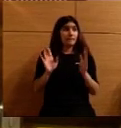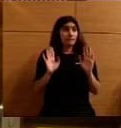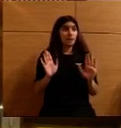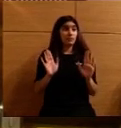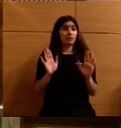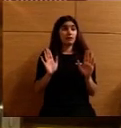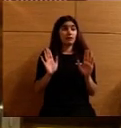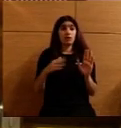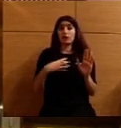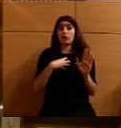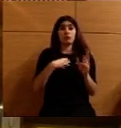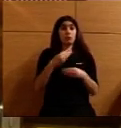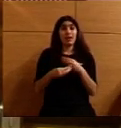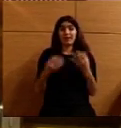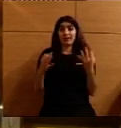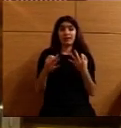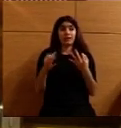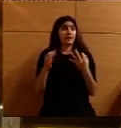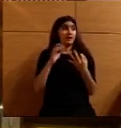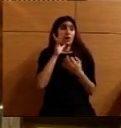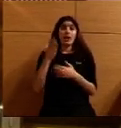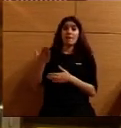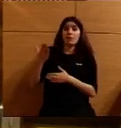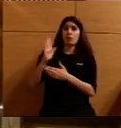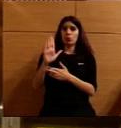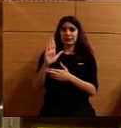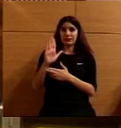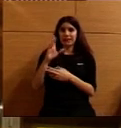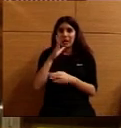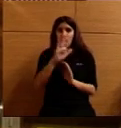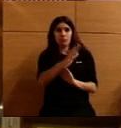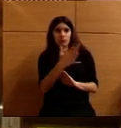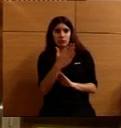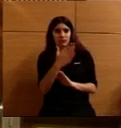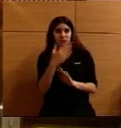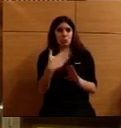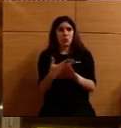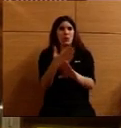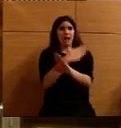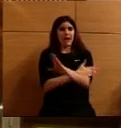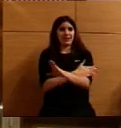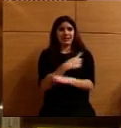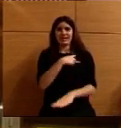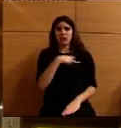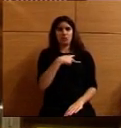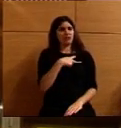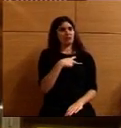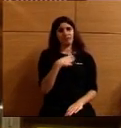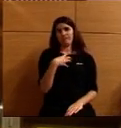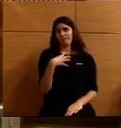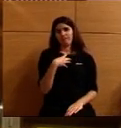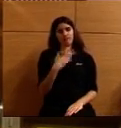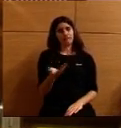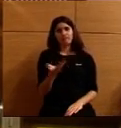Però el que no és possible és arribar a proposar el que se'ns proposa abans de la correcció en la comissió